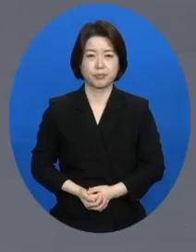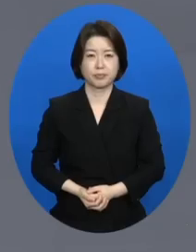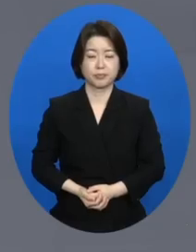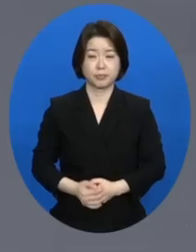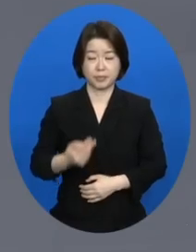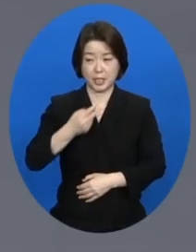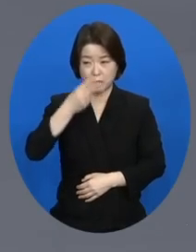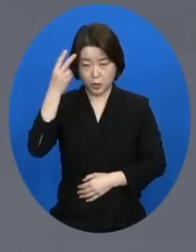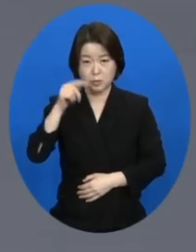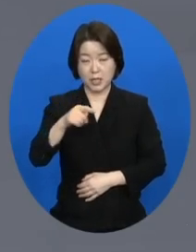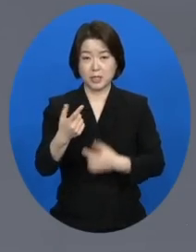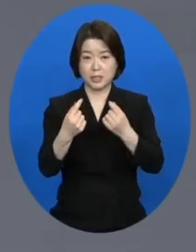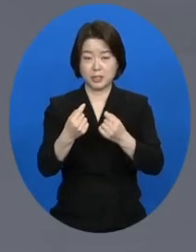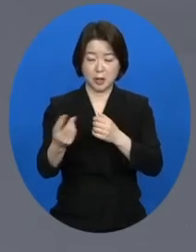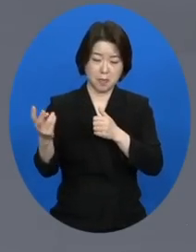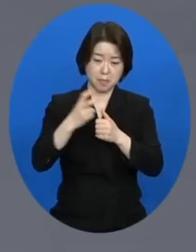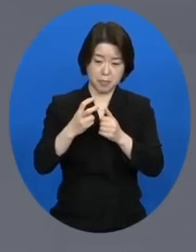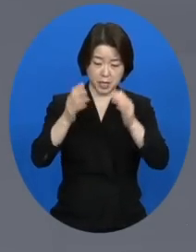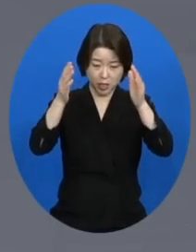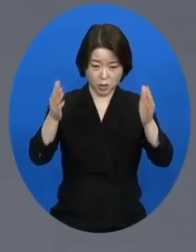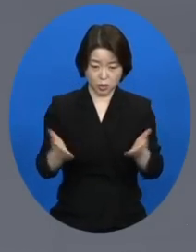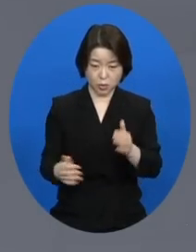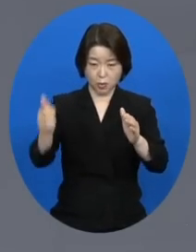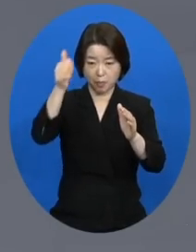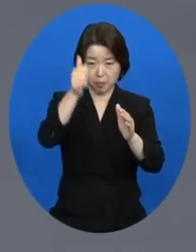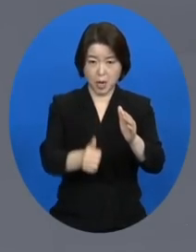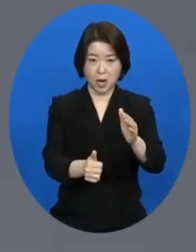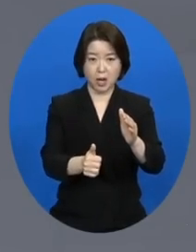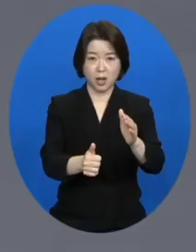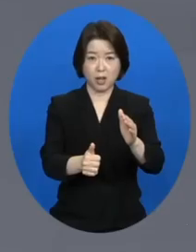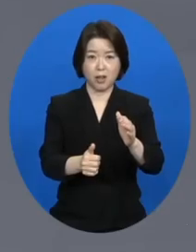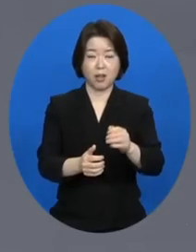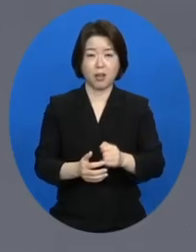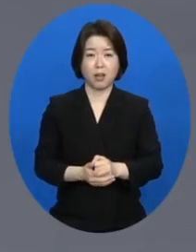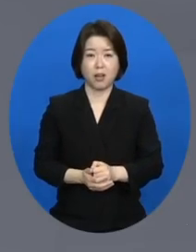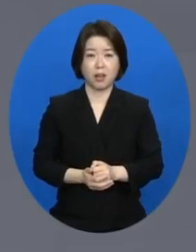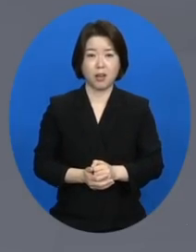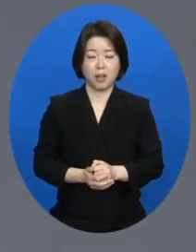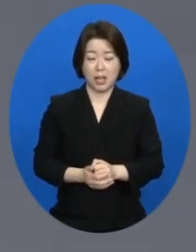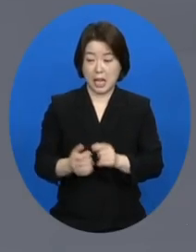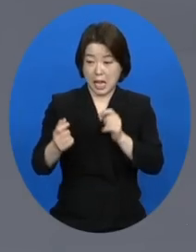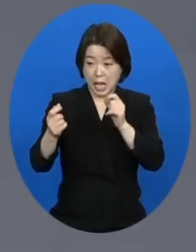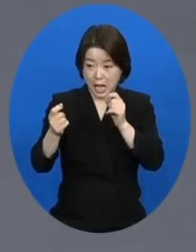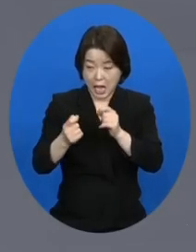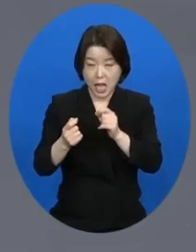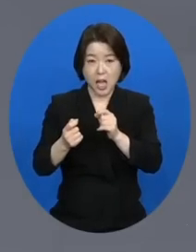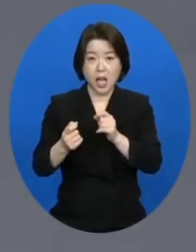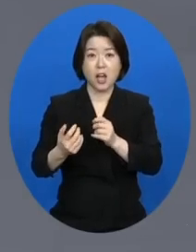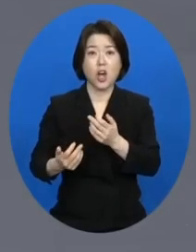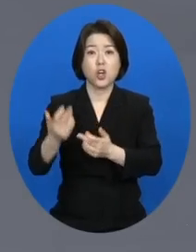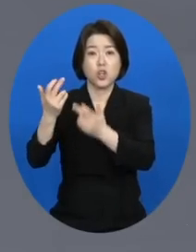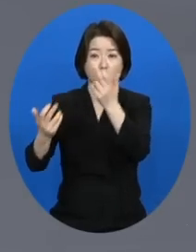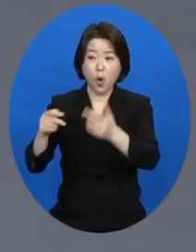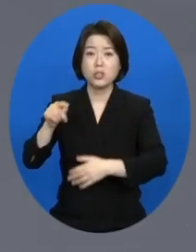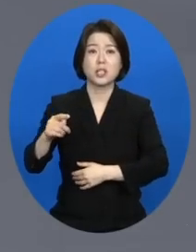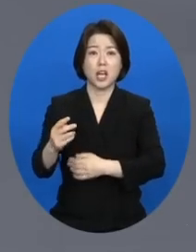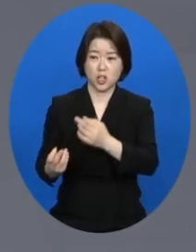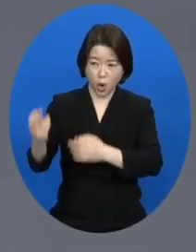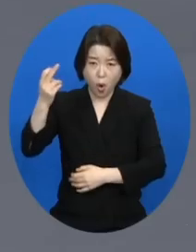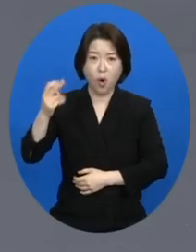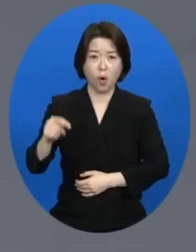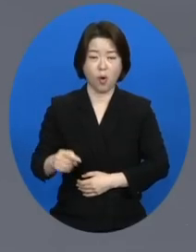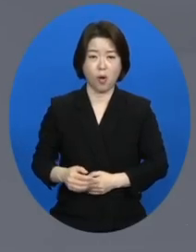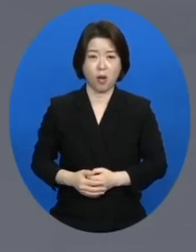요셉이 그런 배신의 구덩이에 던져졌어요. 가까운 형제로부터 배반을 당하는 그 아픔. 형제입니다. 형입니다.